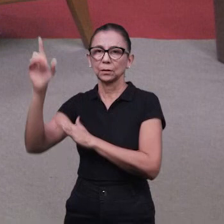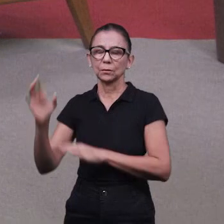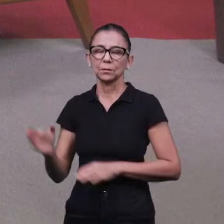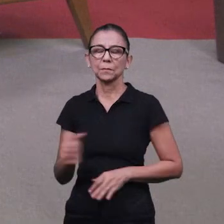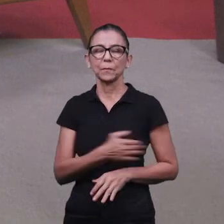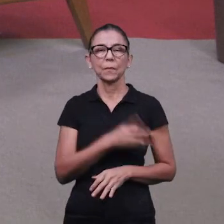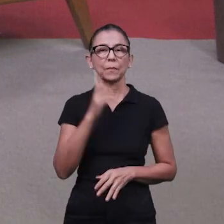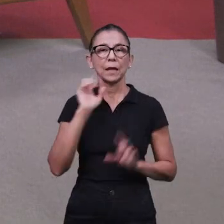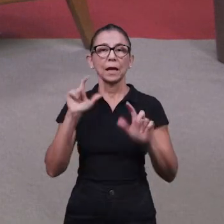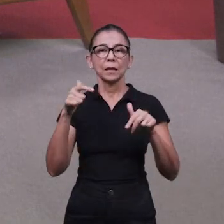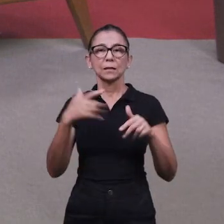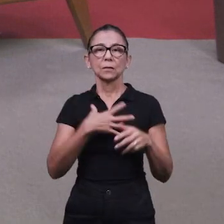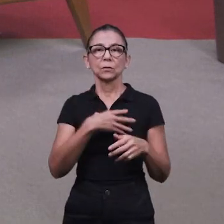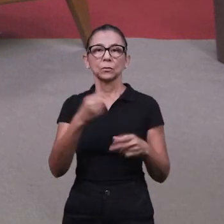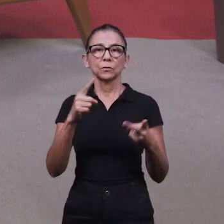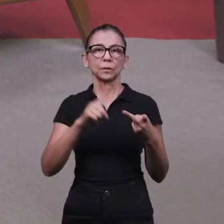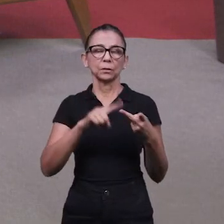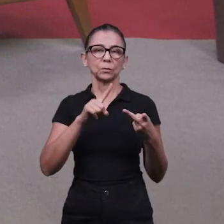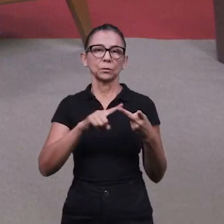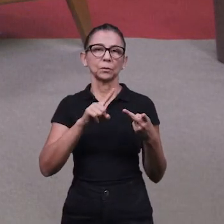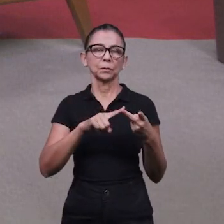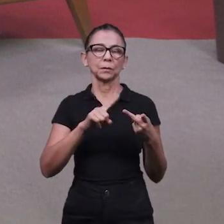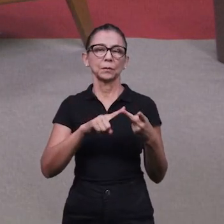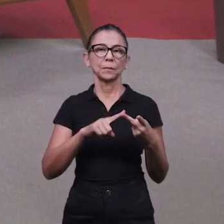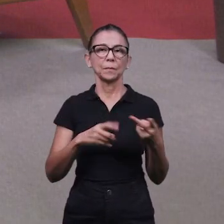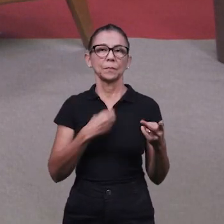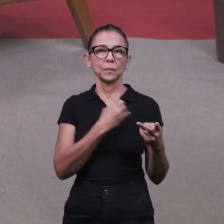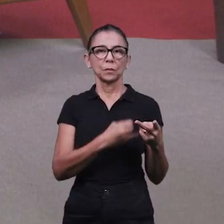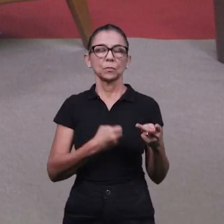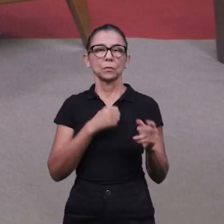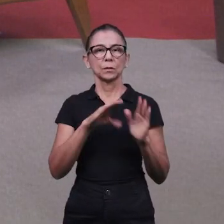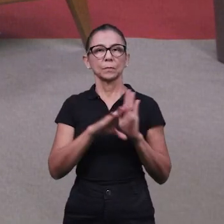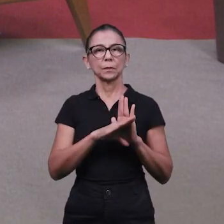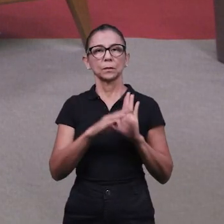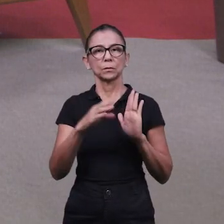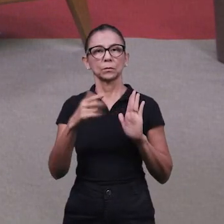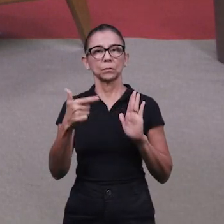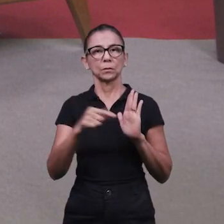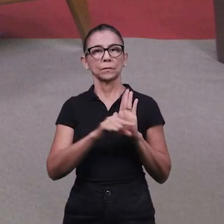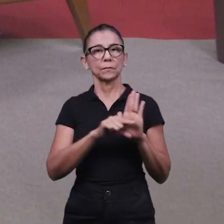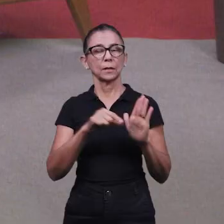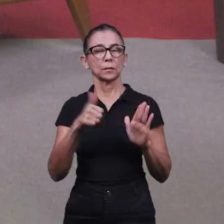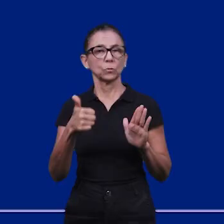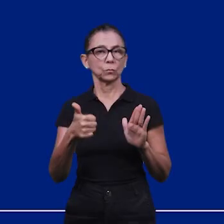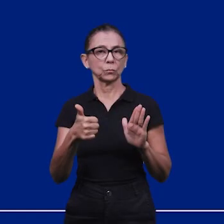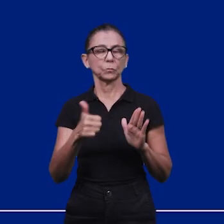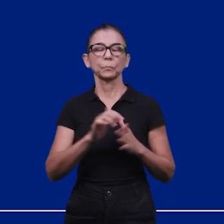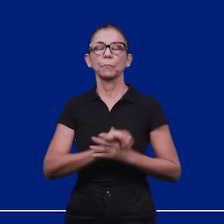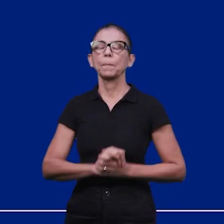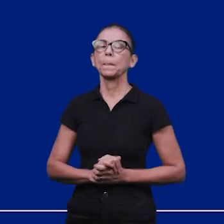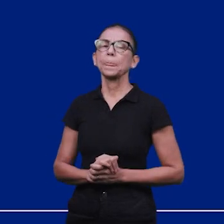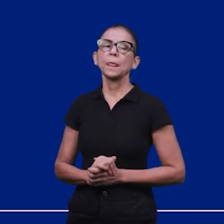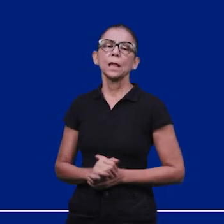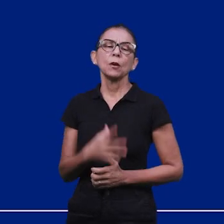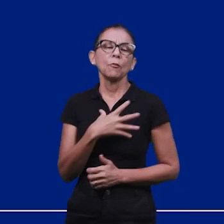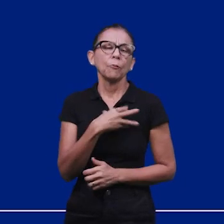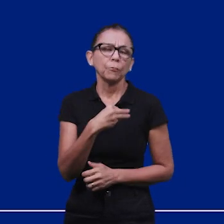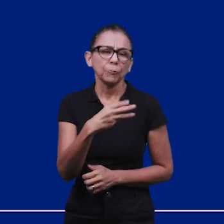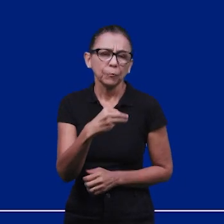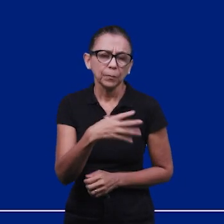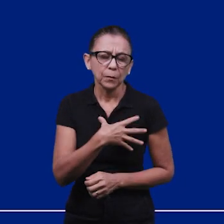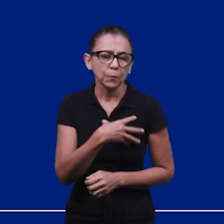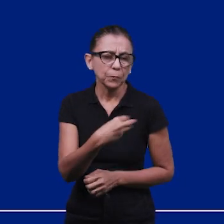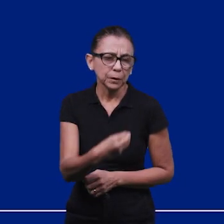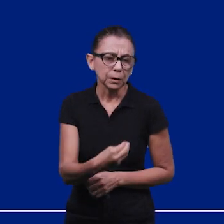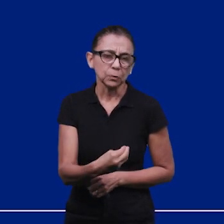allons voir l'action du Fils. 1 Jean, premier épître de Jean, chapitre 2, verset 1 nous dit: Mes